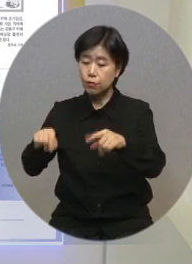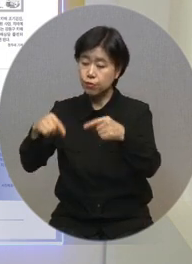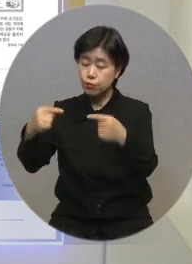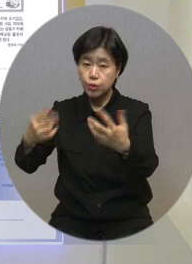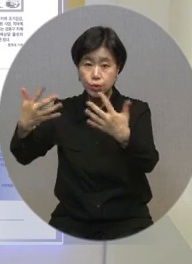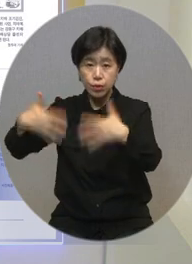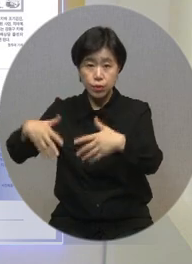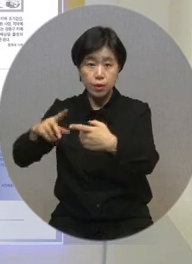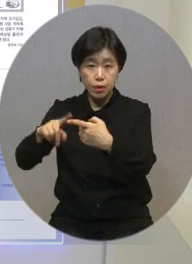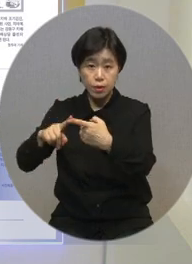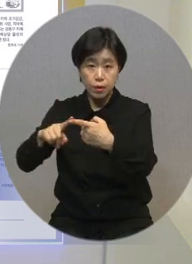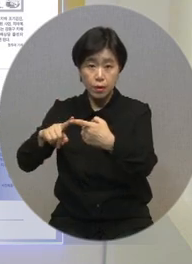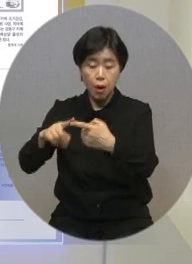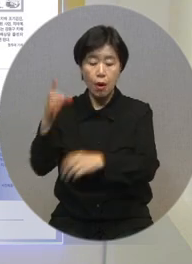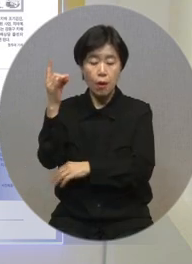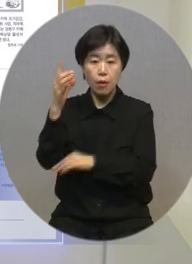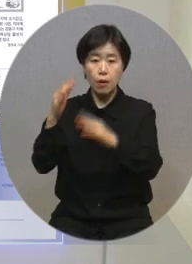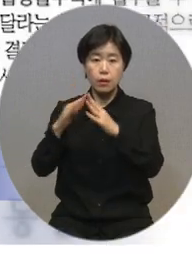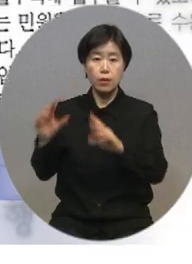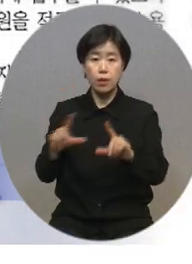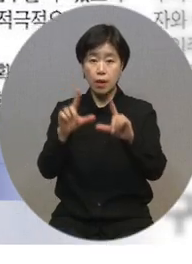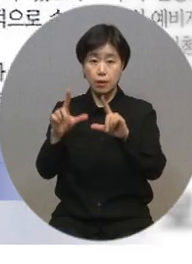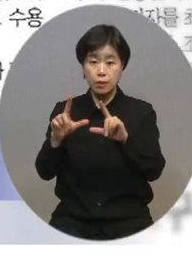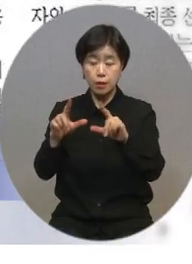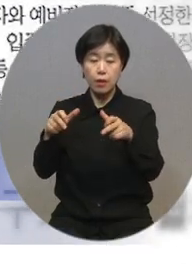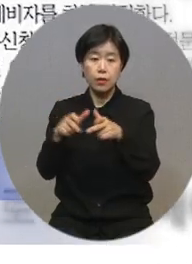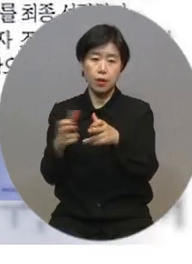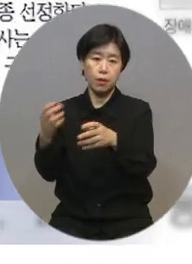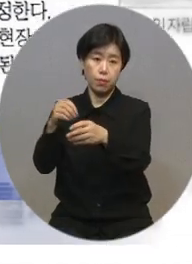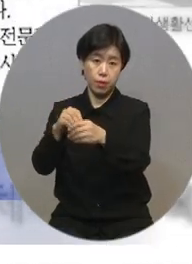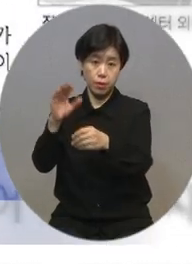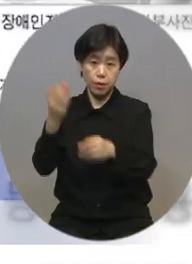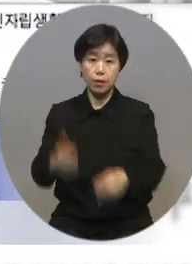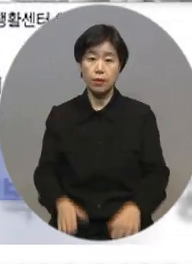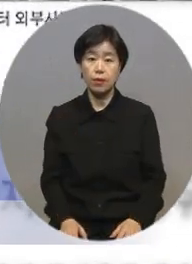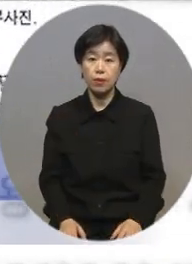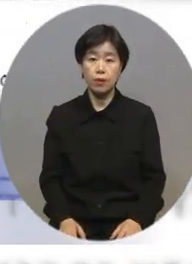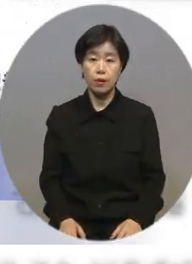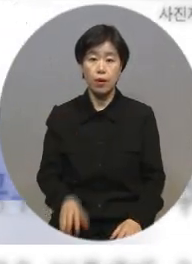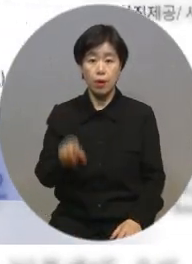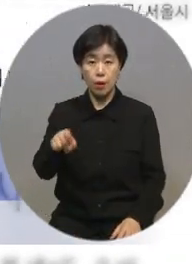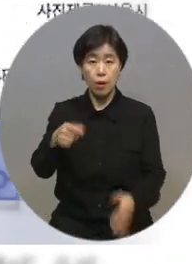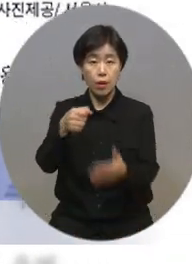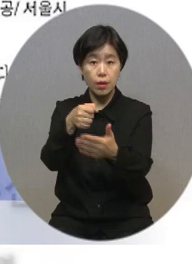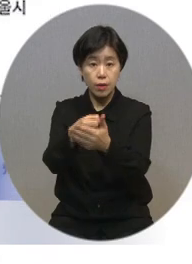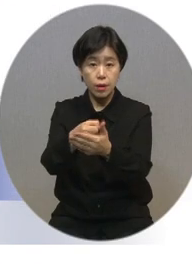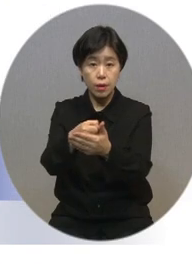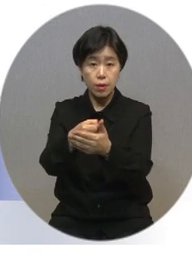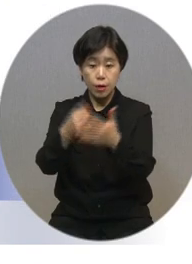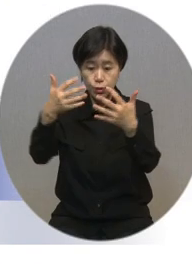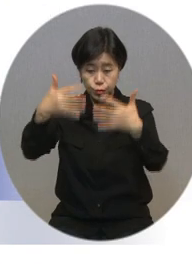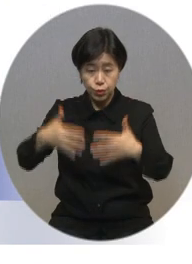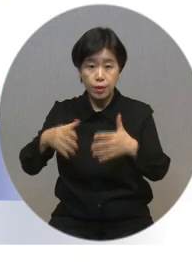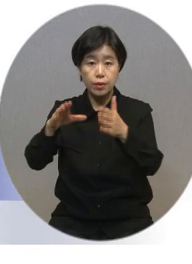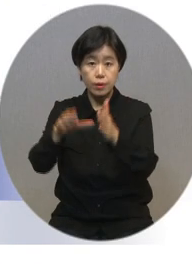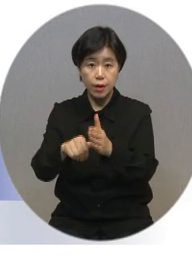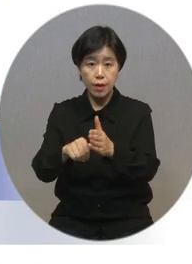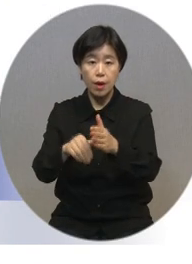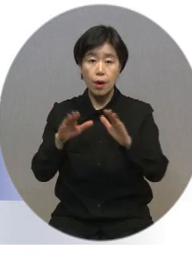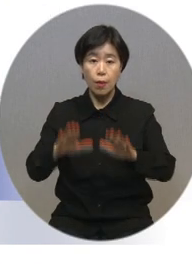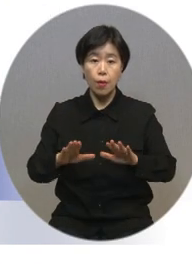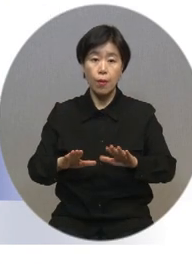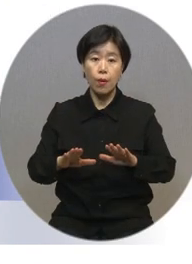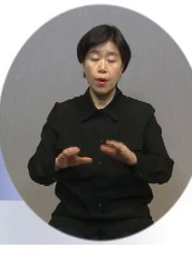제가 장애인까지 확대합니다 장애인 자립 생활주택 입주자 선정 절차 개선은 이달 중에 있을